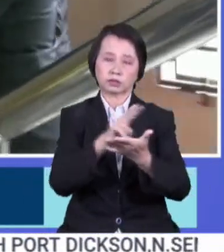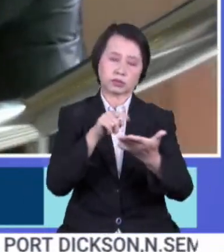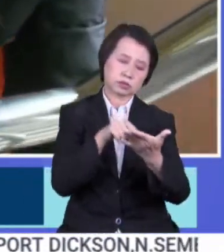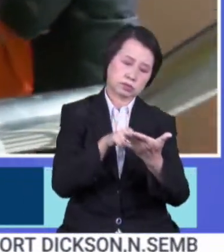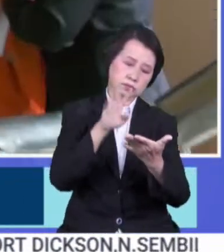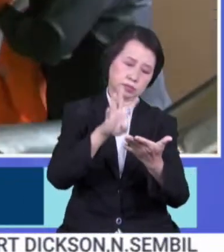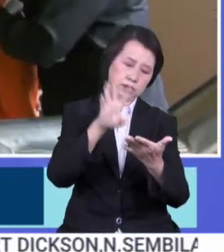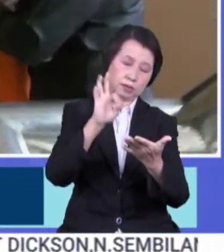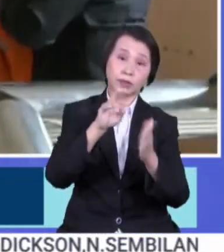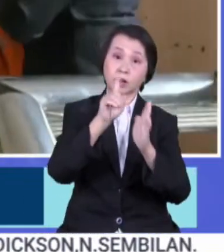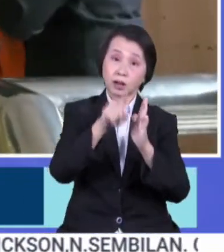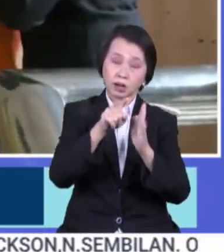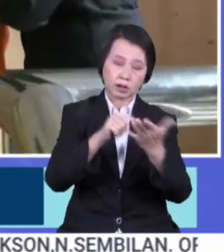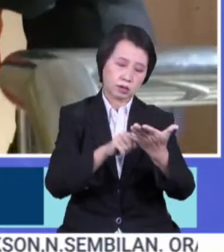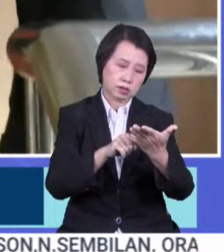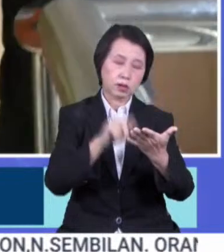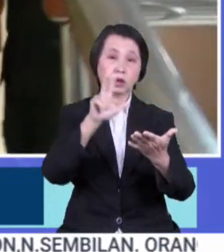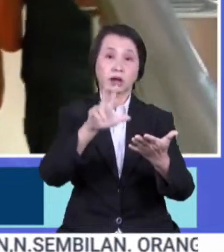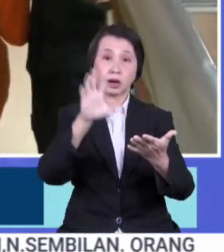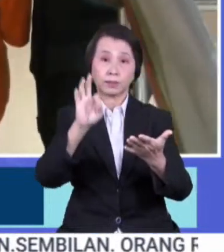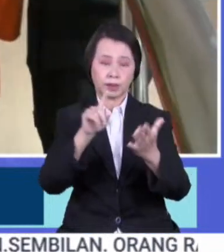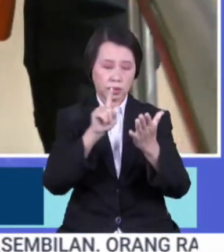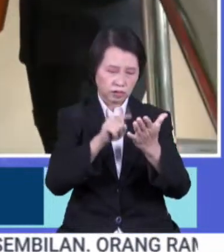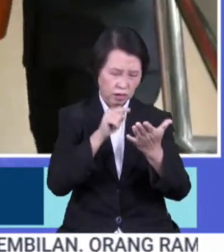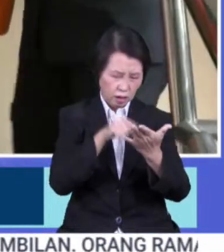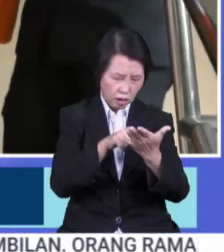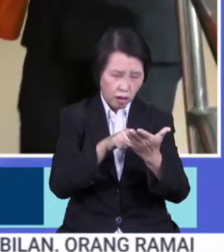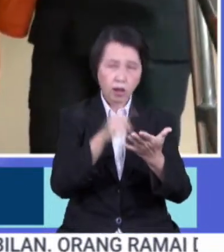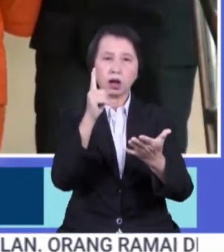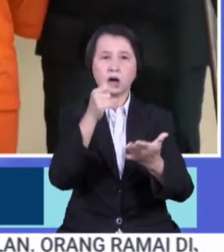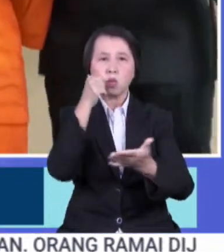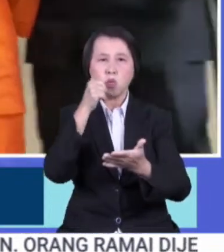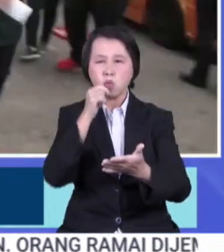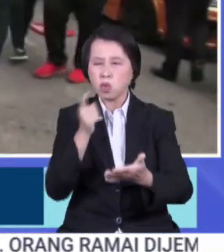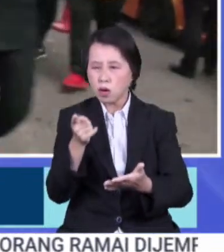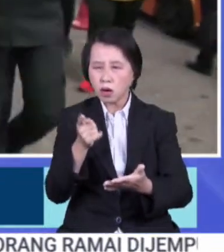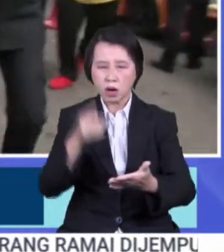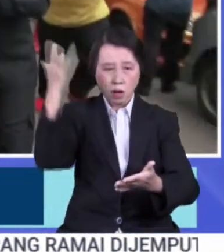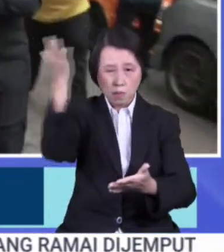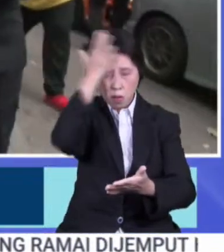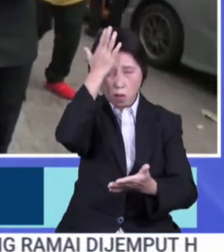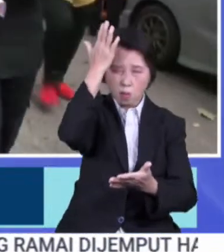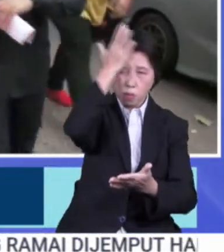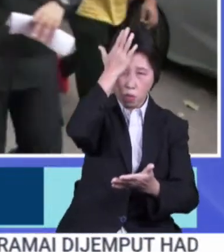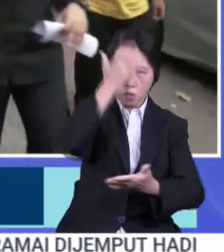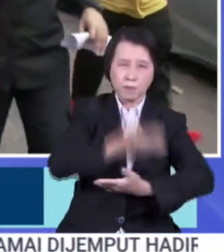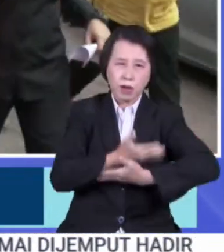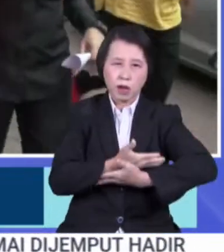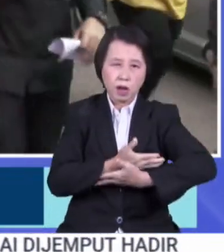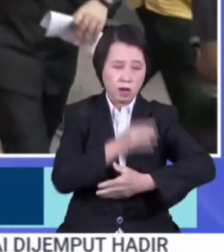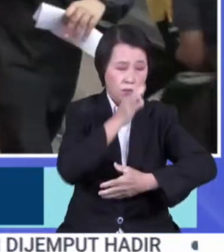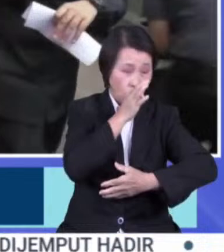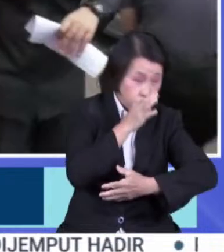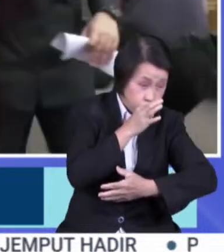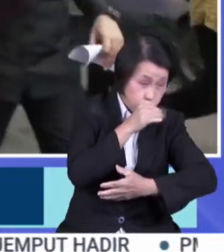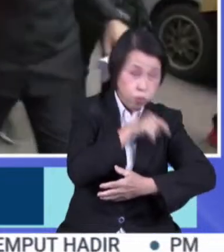48 saat dan 38 saat menunjukkan seorang wanita menepuk kepala dan meniup muka